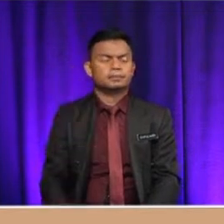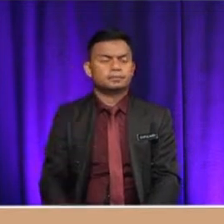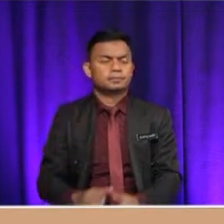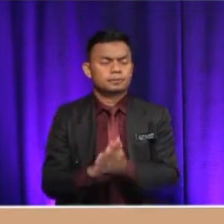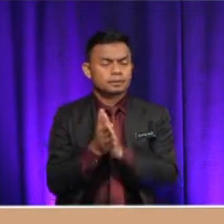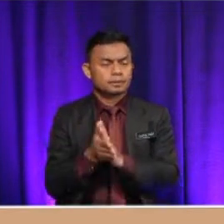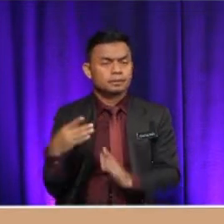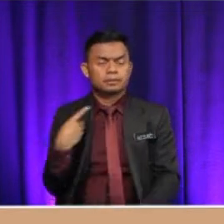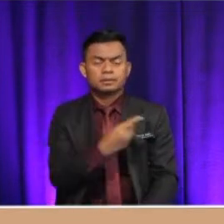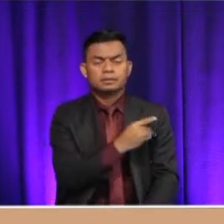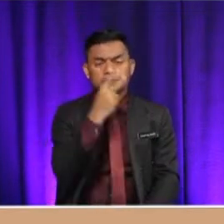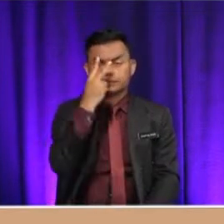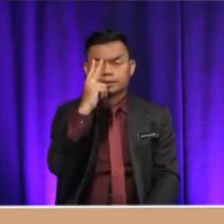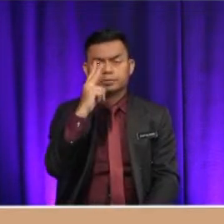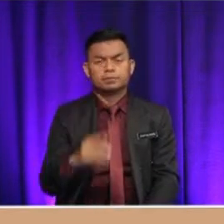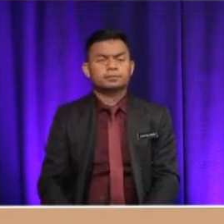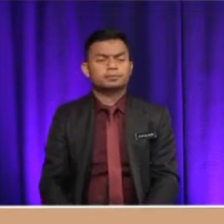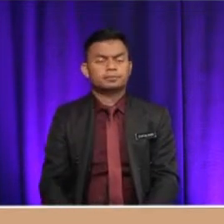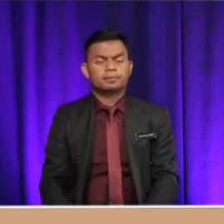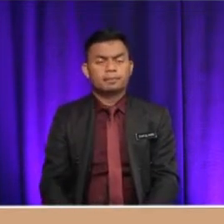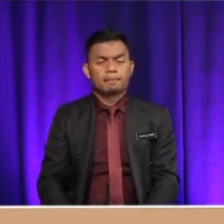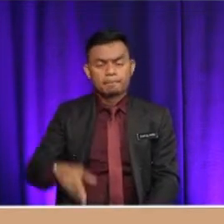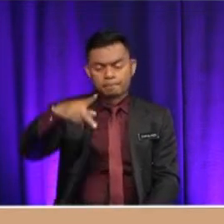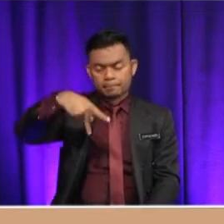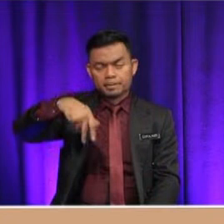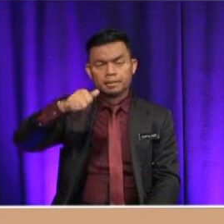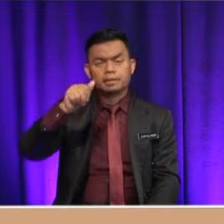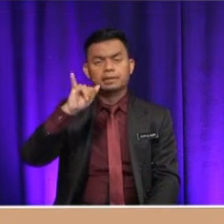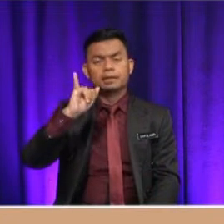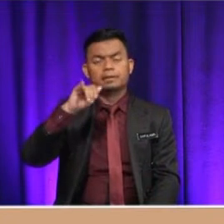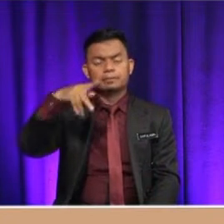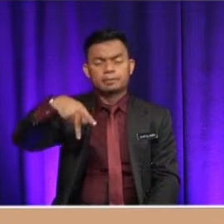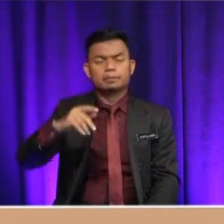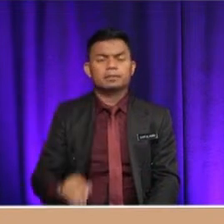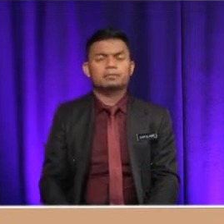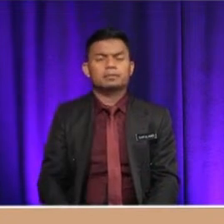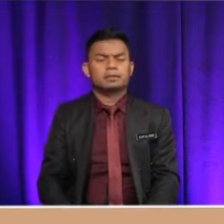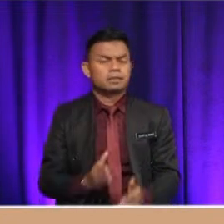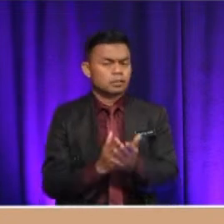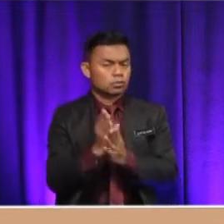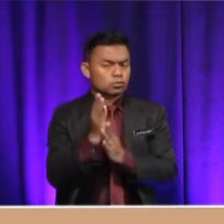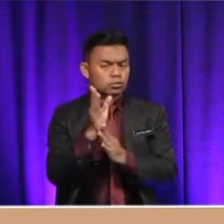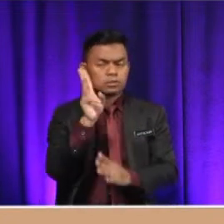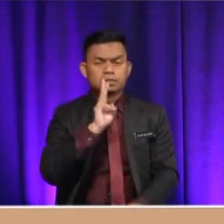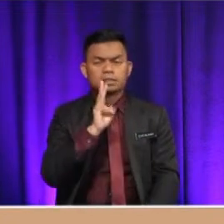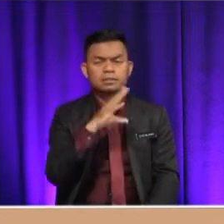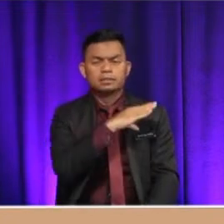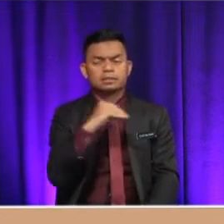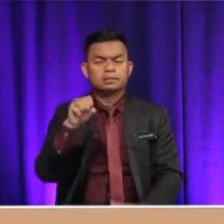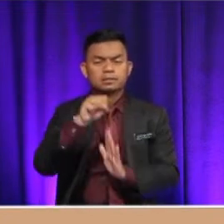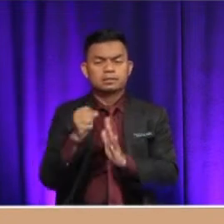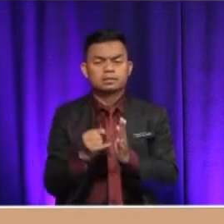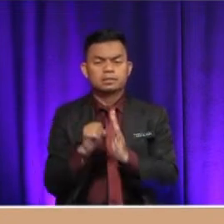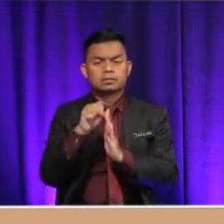ni pipe utama, pergi ke meter air, dan seterusnya ke sinki. Ni sinki